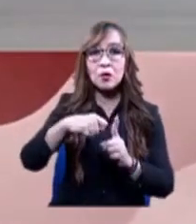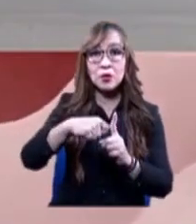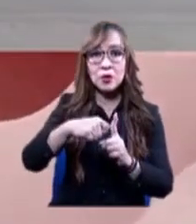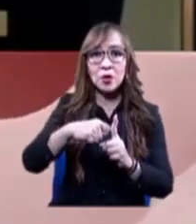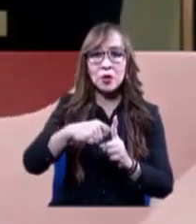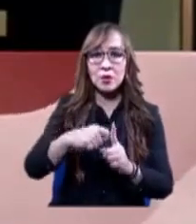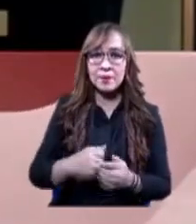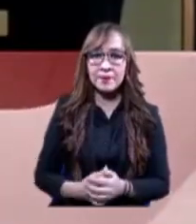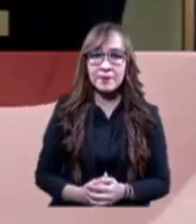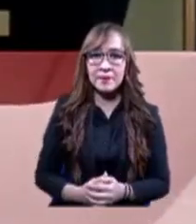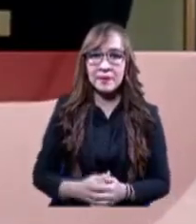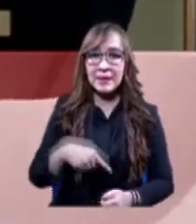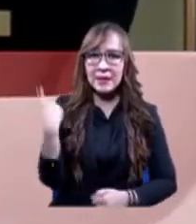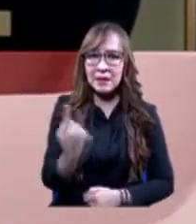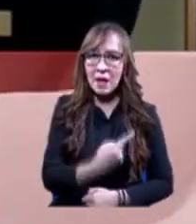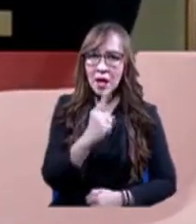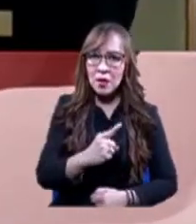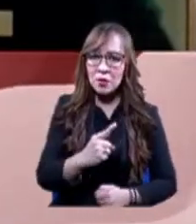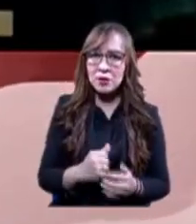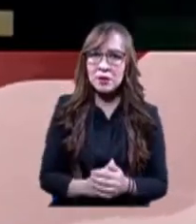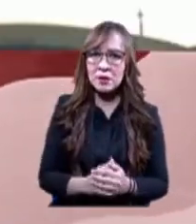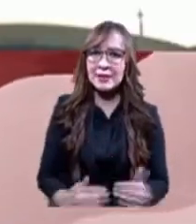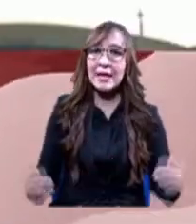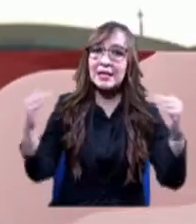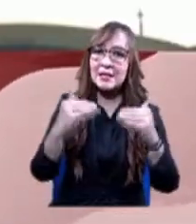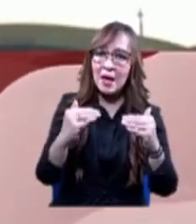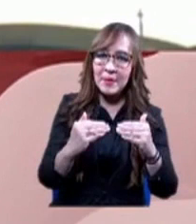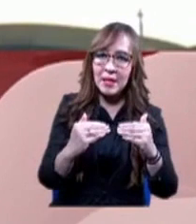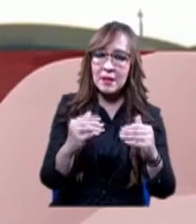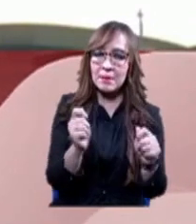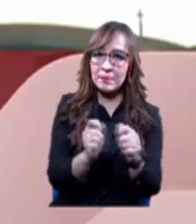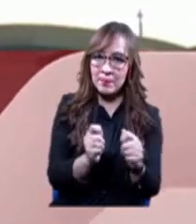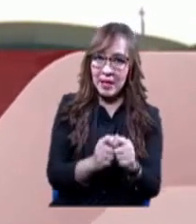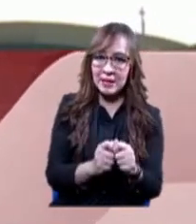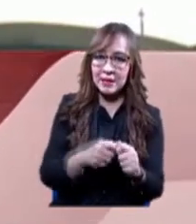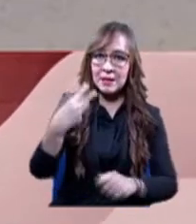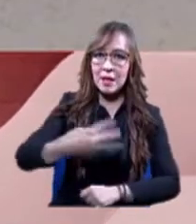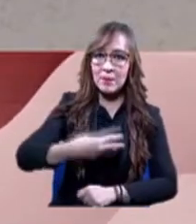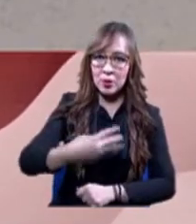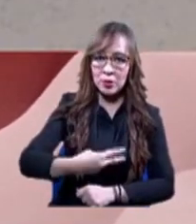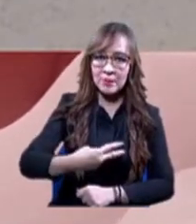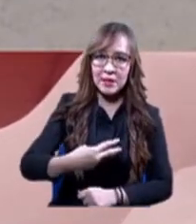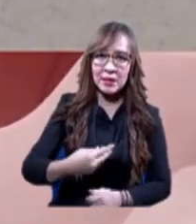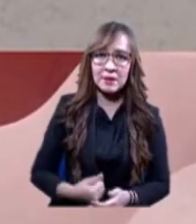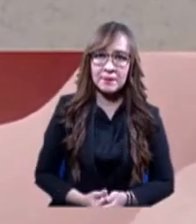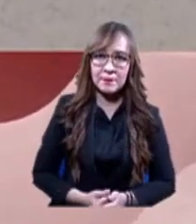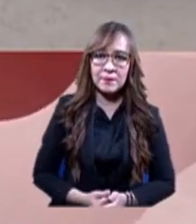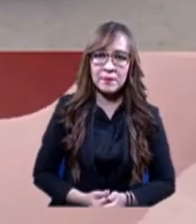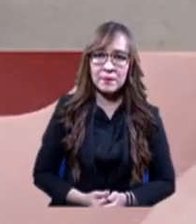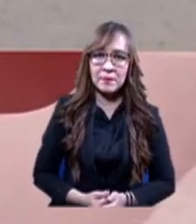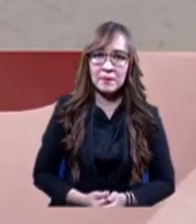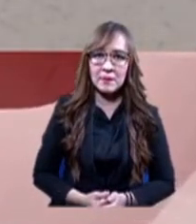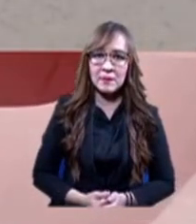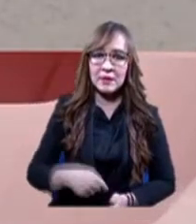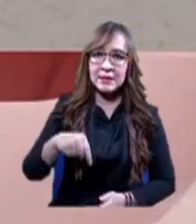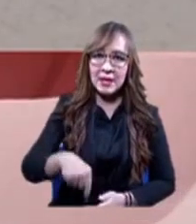secara konsisten mengalami perbaikan di dalam ekonomi kita. Ya. Memang masih